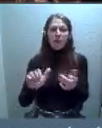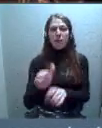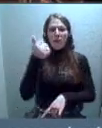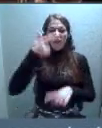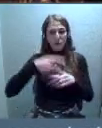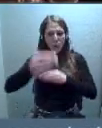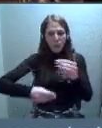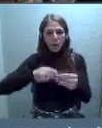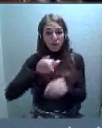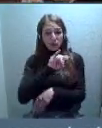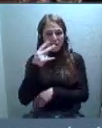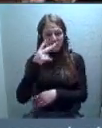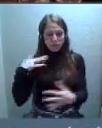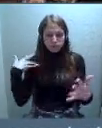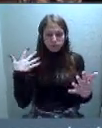vraiment Philippe.